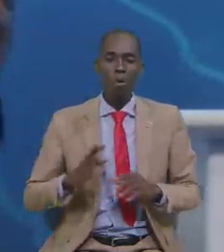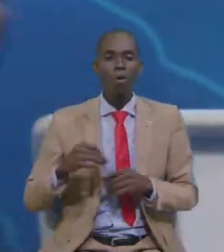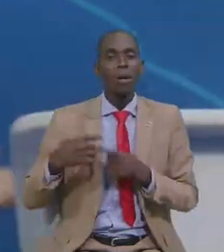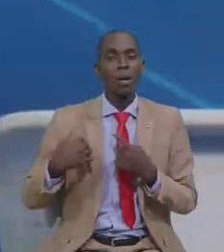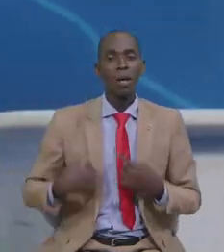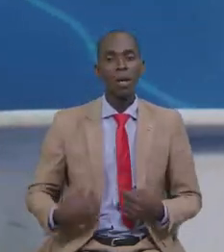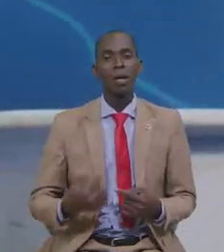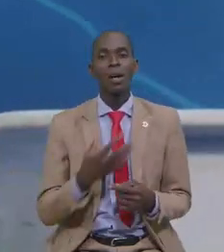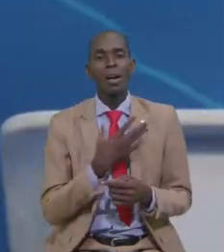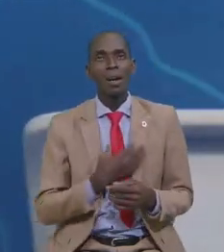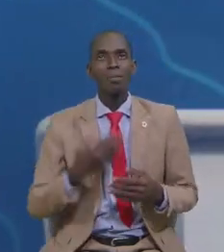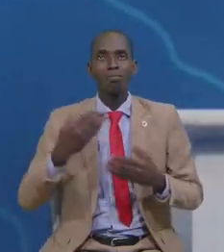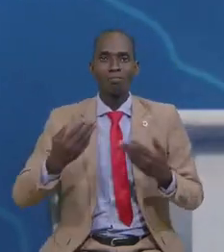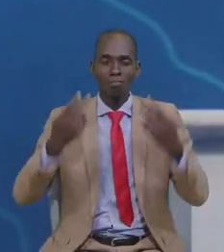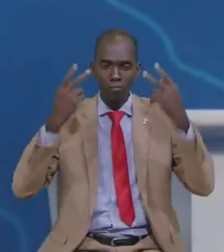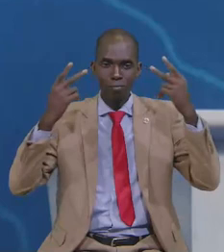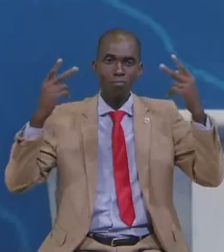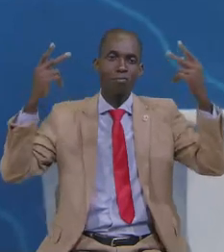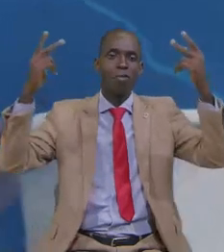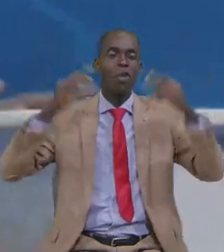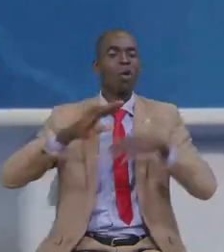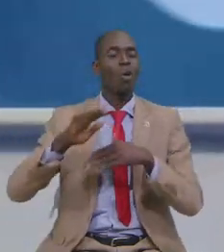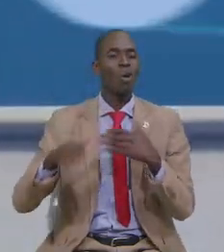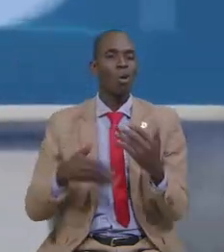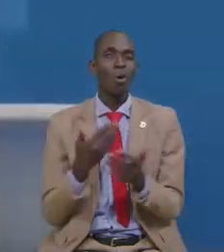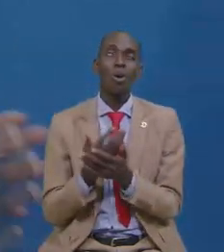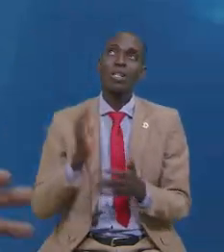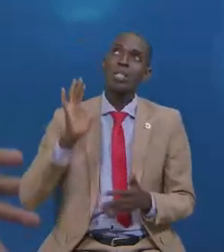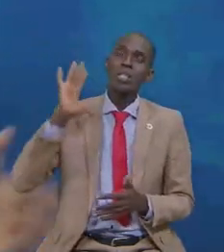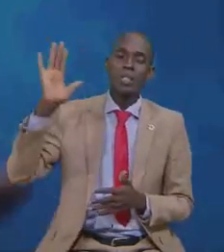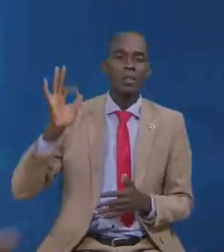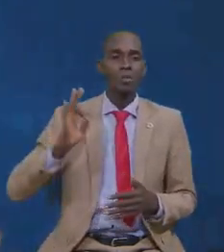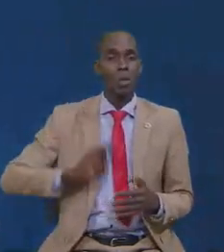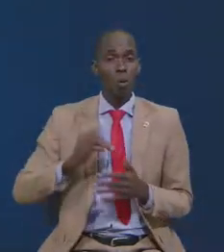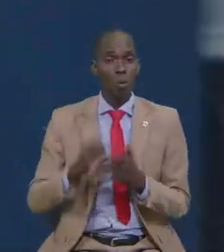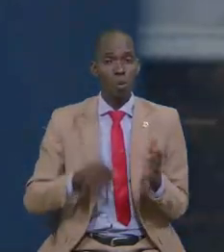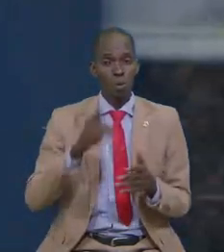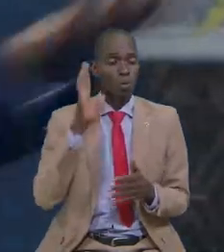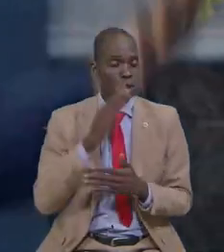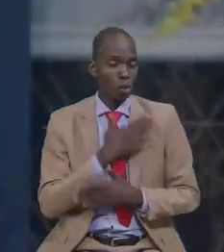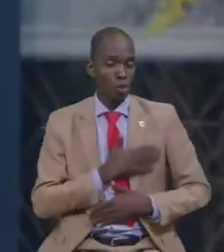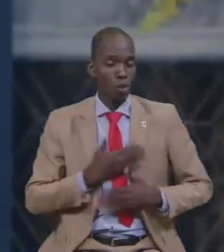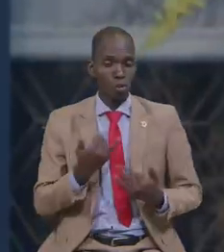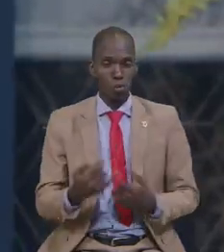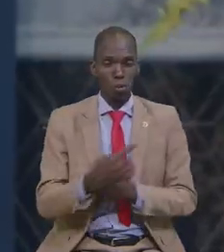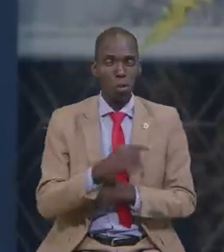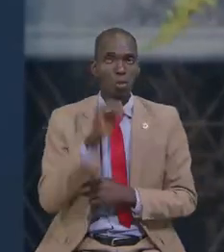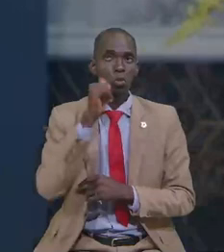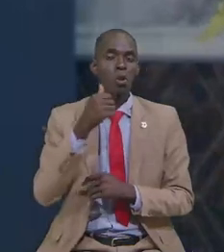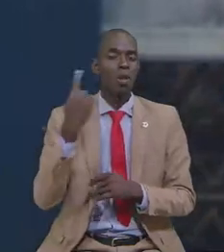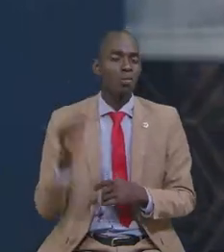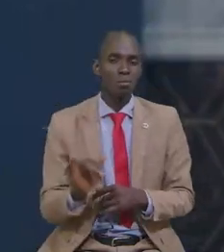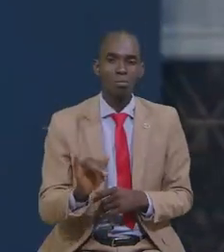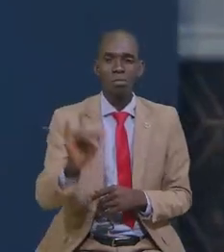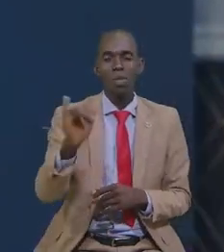la libération, la paix du cœur, la prospérité, tous ces bienfaits. Ce que vous allez jouir aujourd'hui,